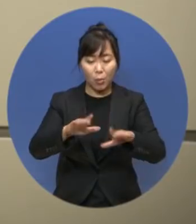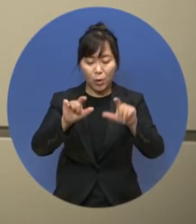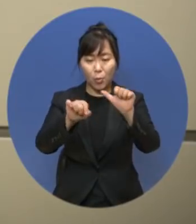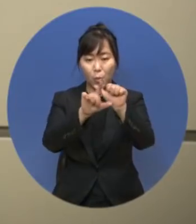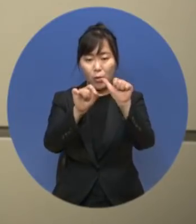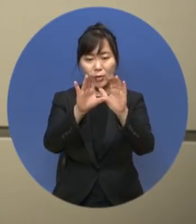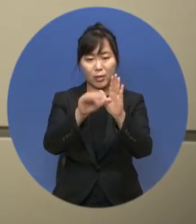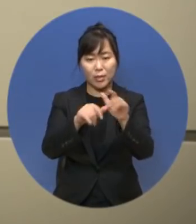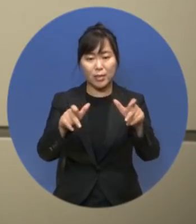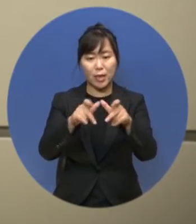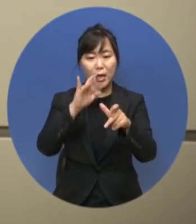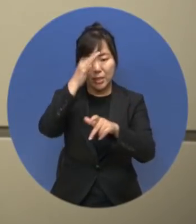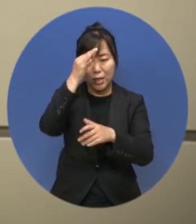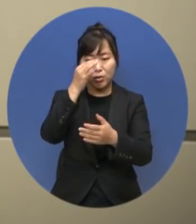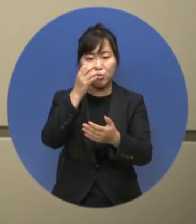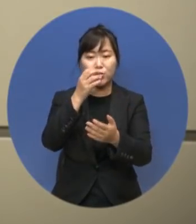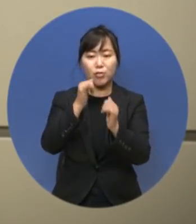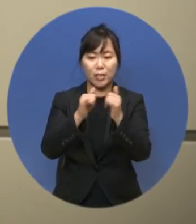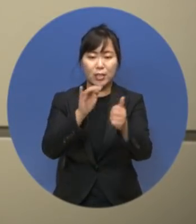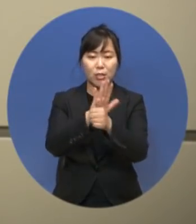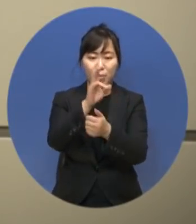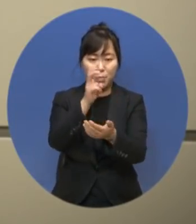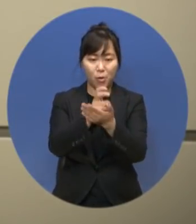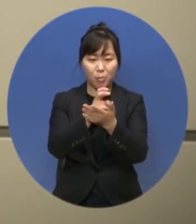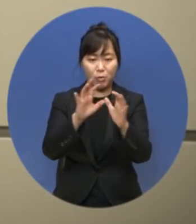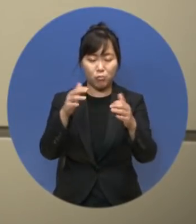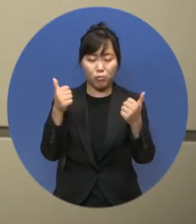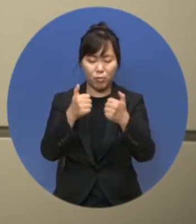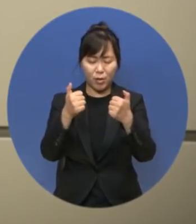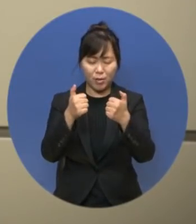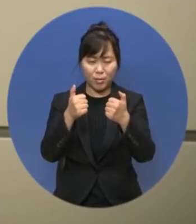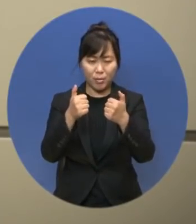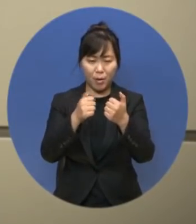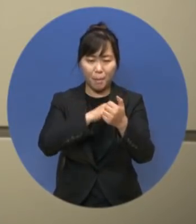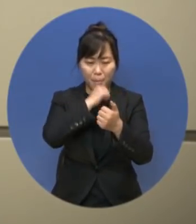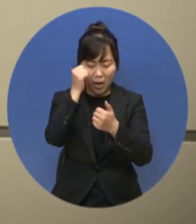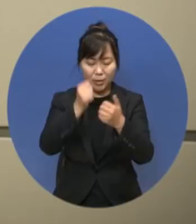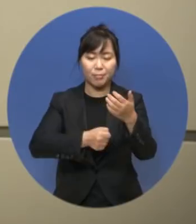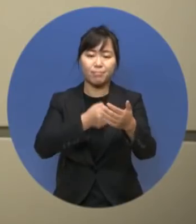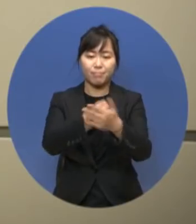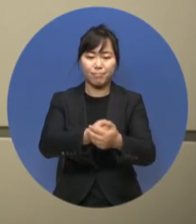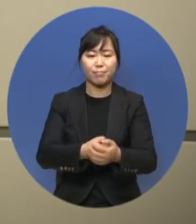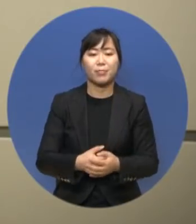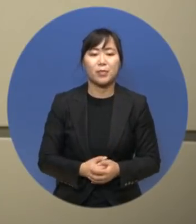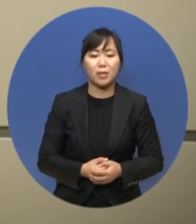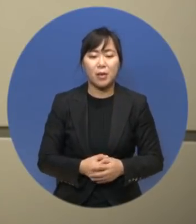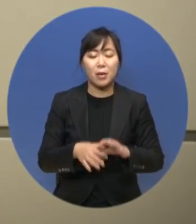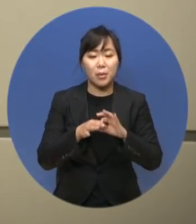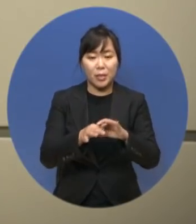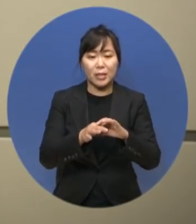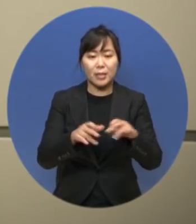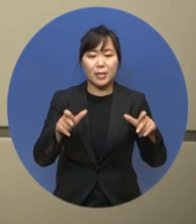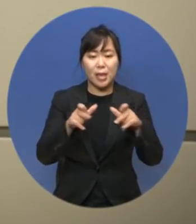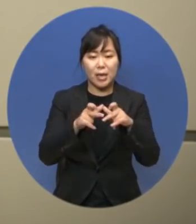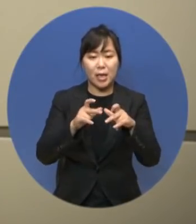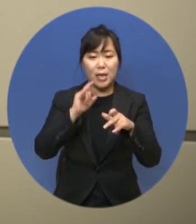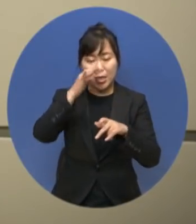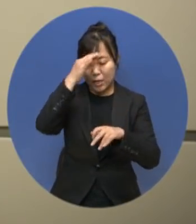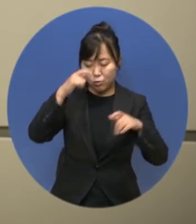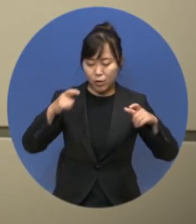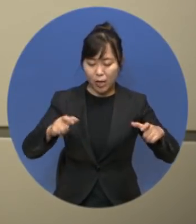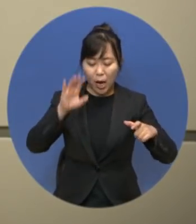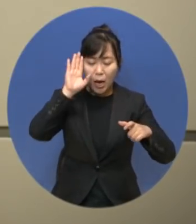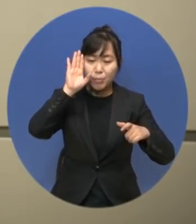5월에 장애예술인 지원법이 국회를 통과해서 제정되었습니다. 이를 통해서 장애예술계가